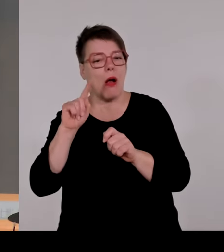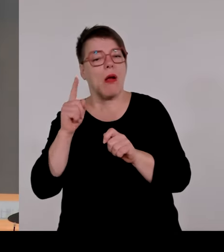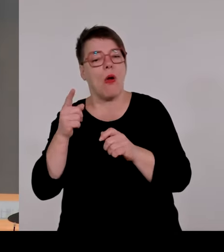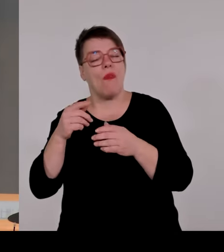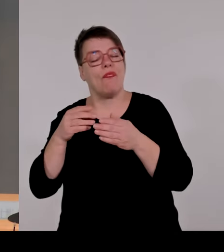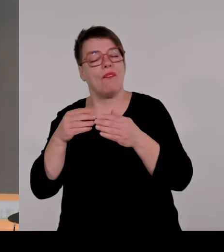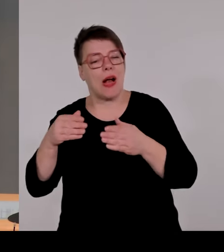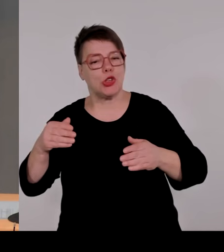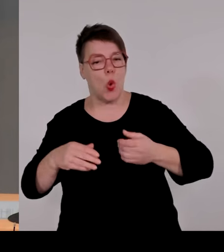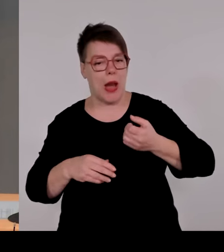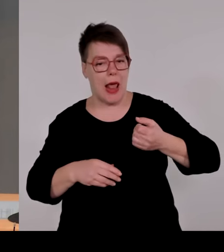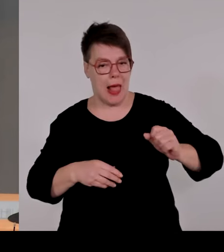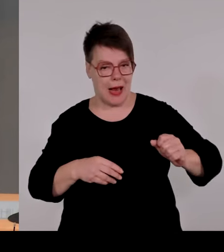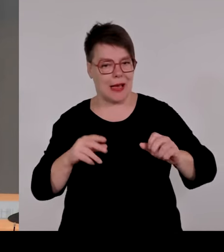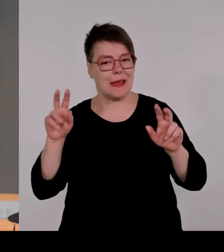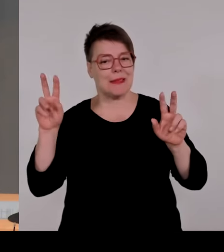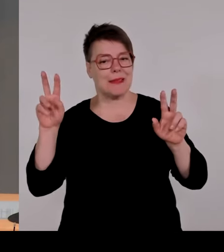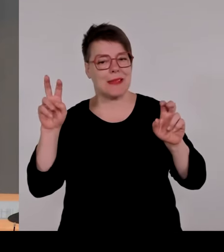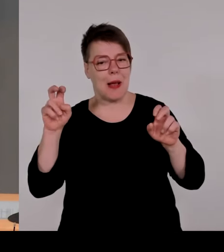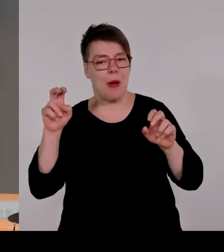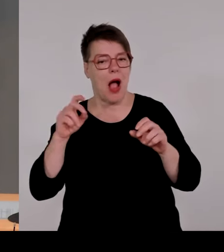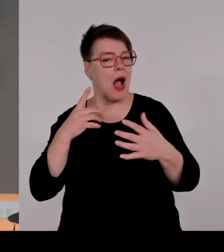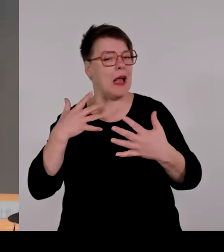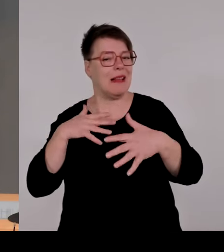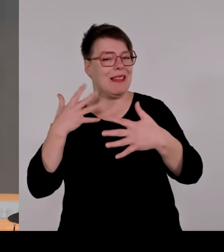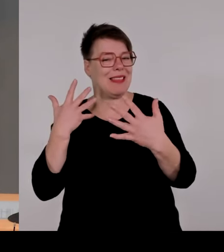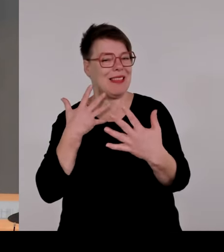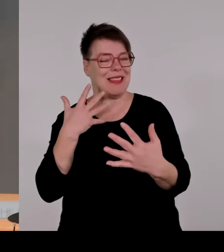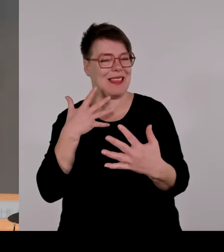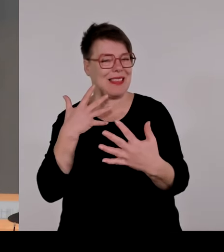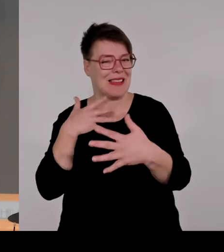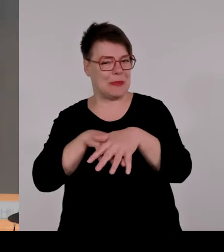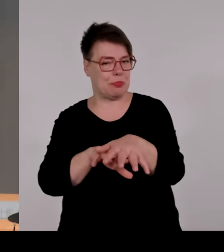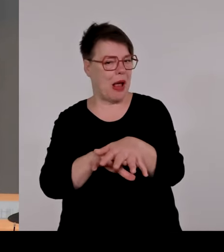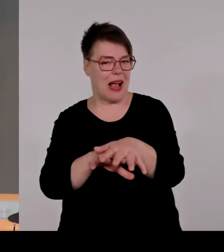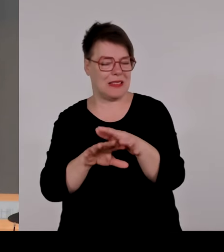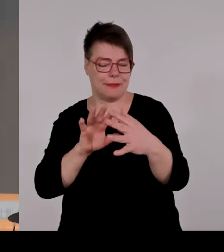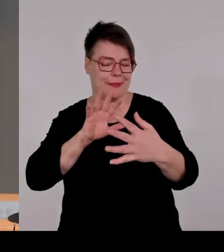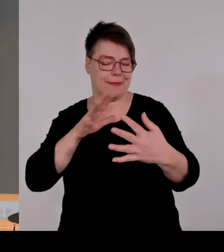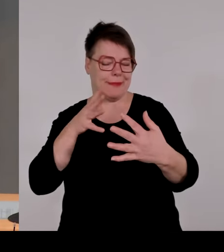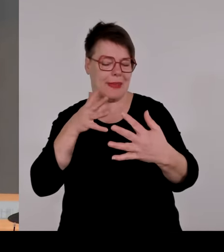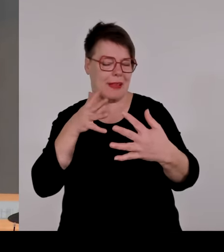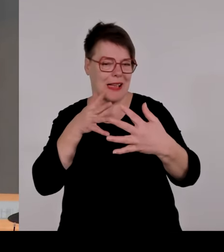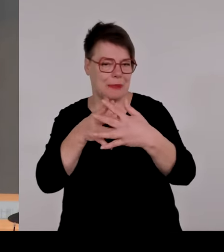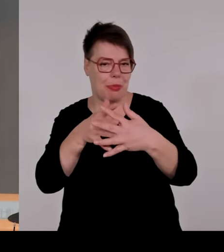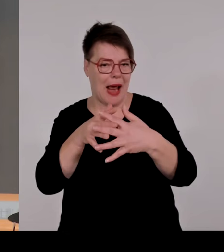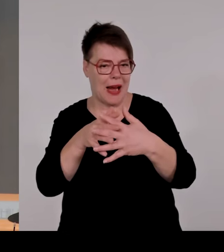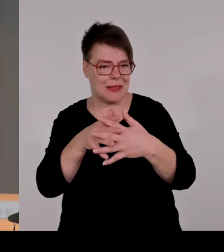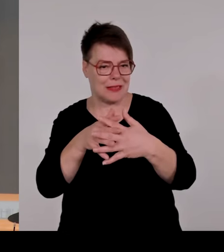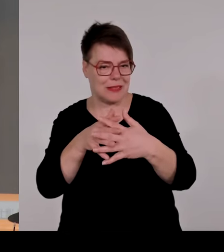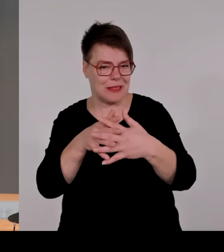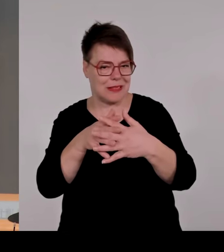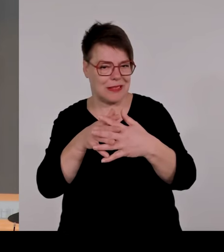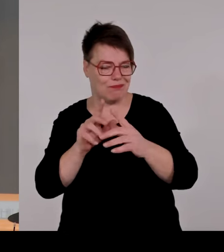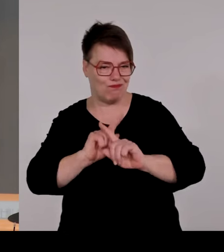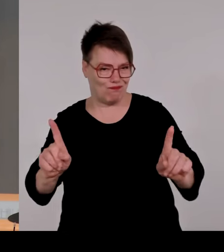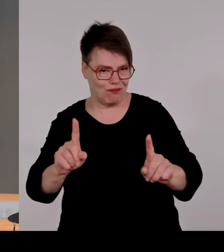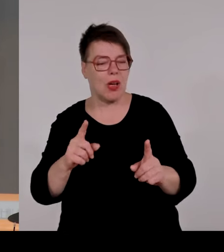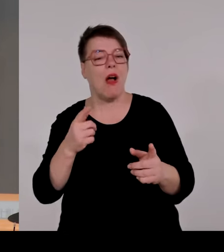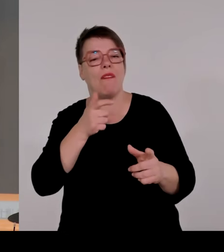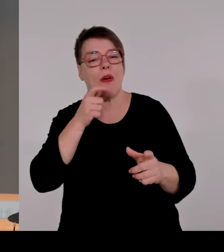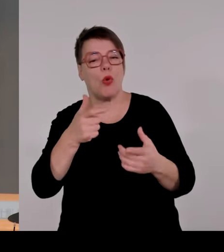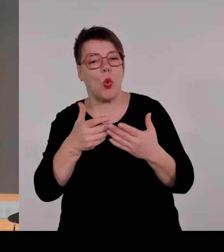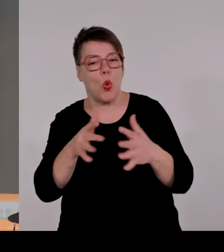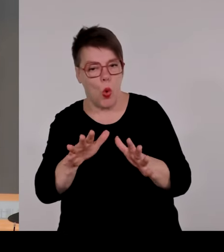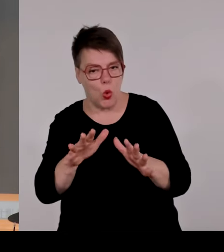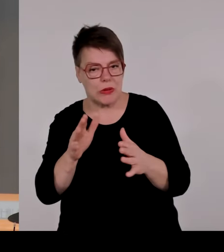Fraktionen haben sich auf das Thema der AfD-Fraktion verständigt. Somit werde ich gleich dieses Thema für die Aktuelle Stunde unter dem Tagesordnungspunkt 1